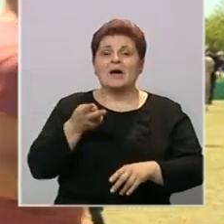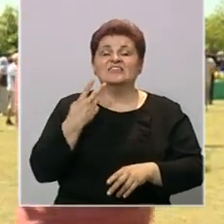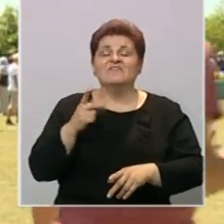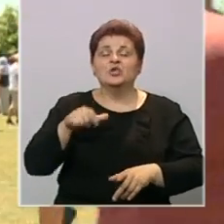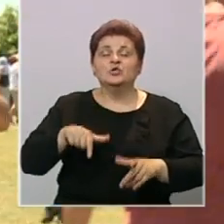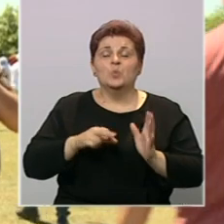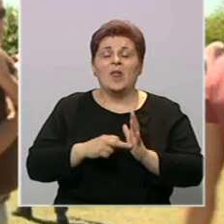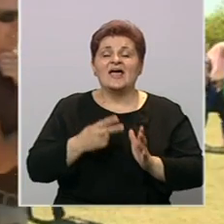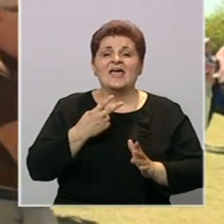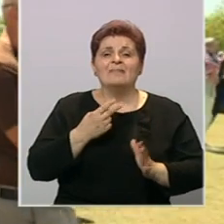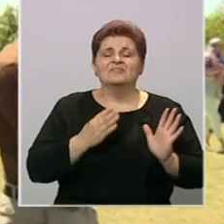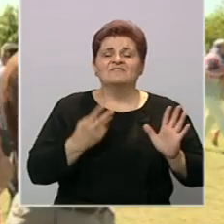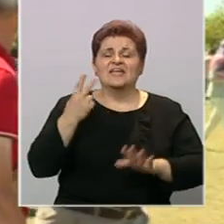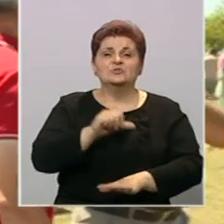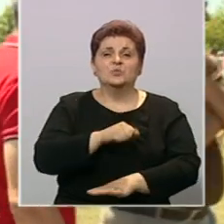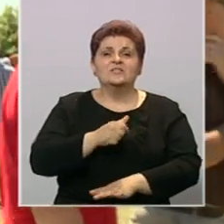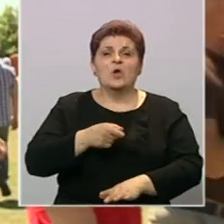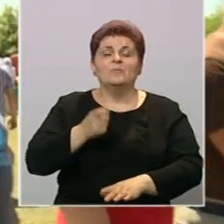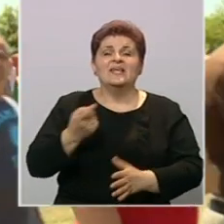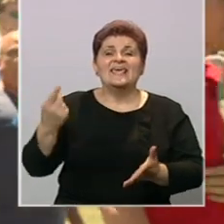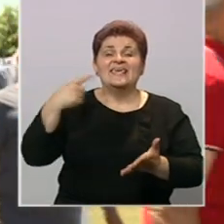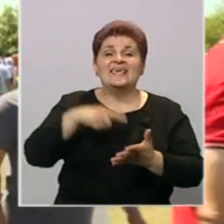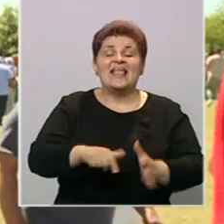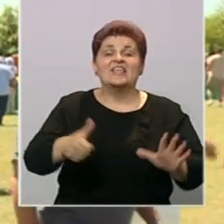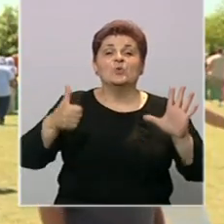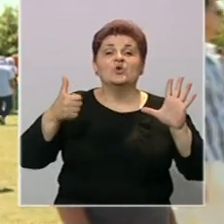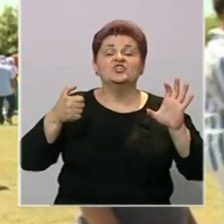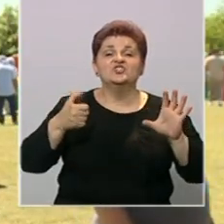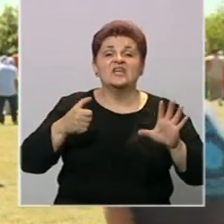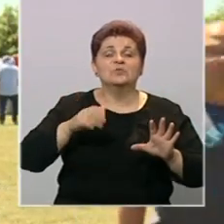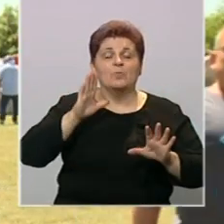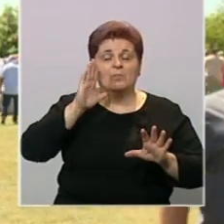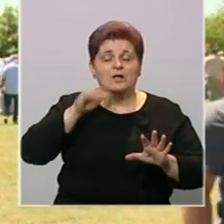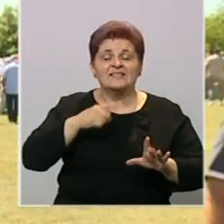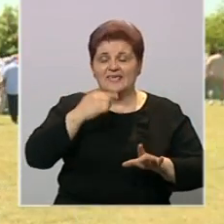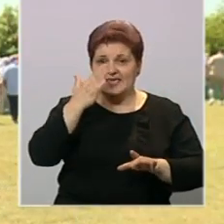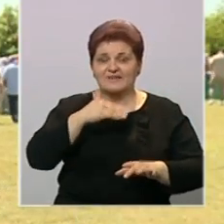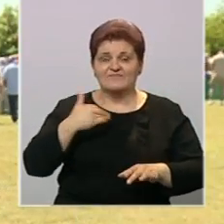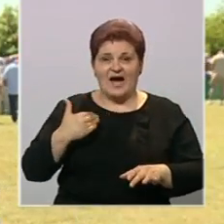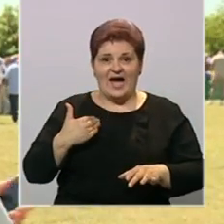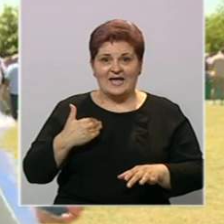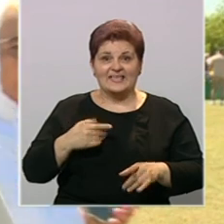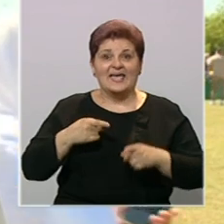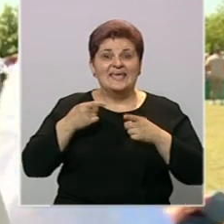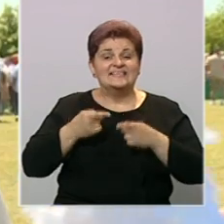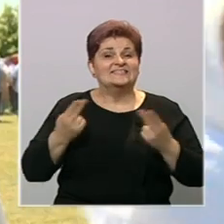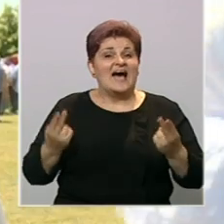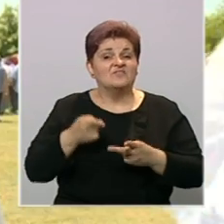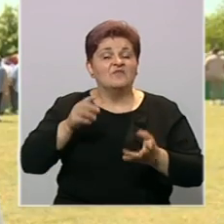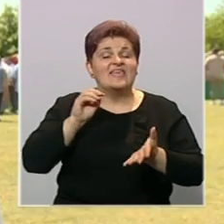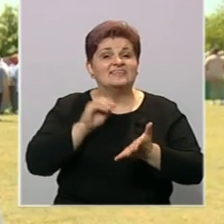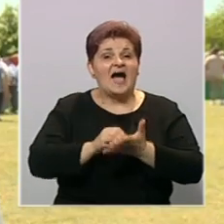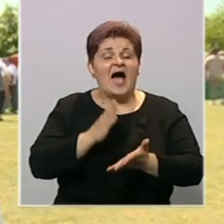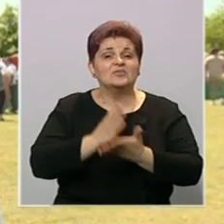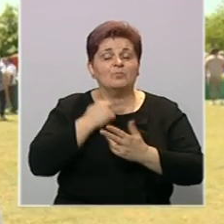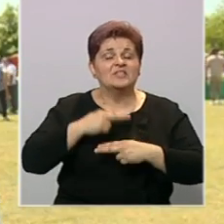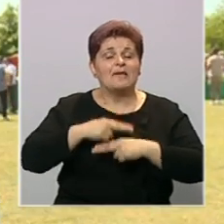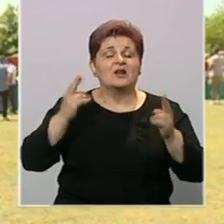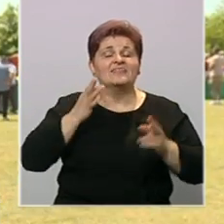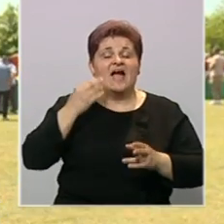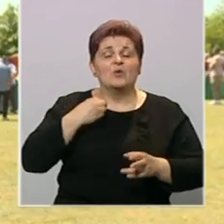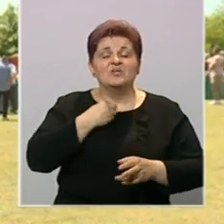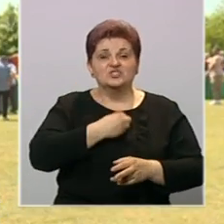20. jula 1992. godine ubijeno 1600 Bošnjaka i Hrvata. Zato traže da ovaj datum bude proglašen